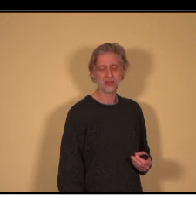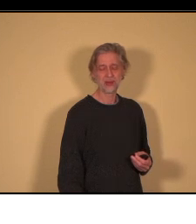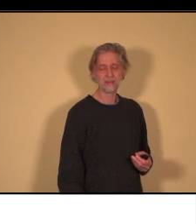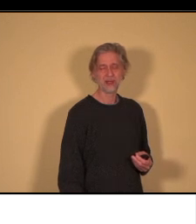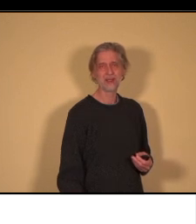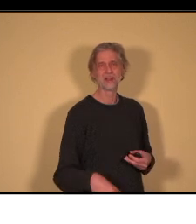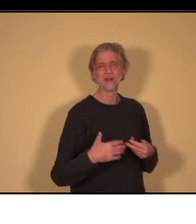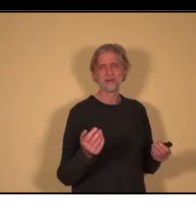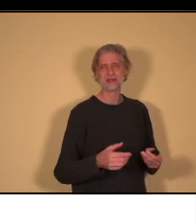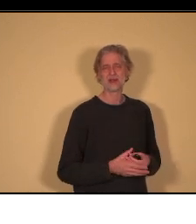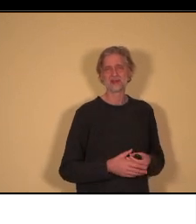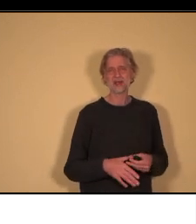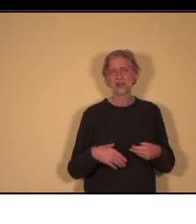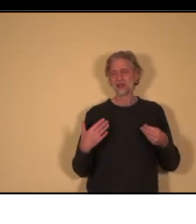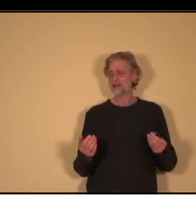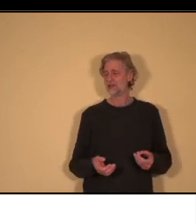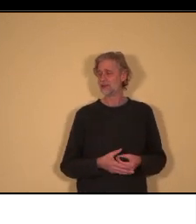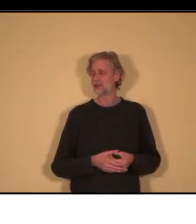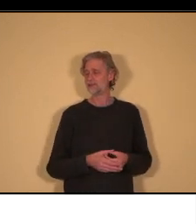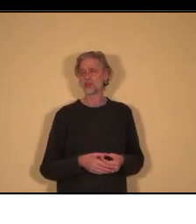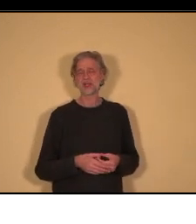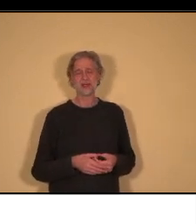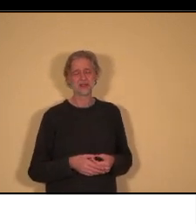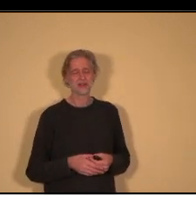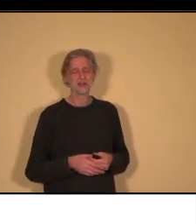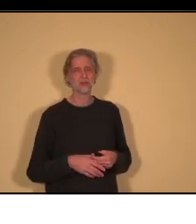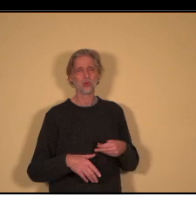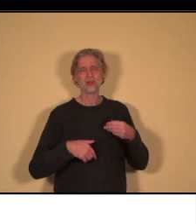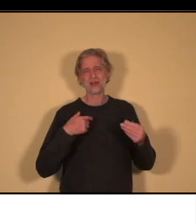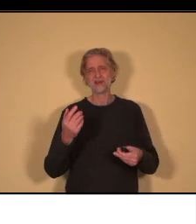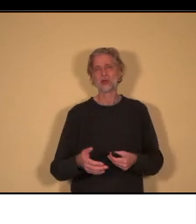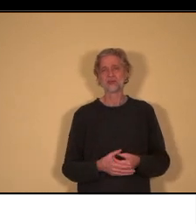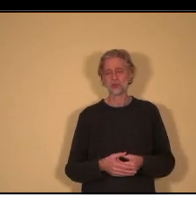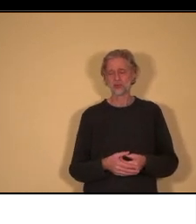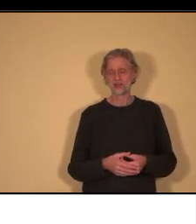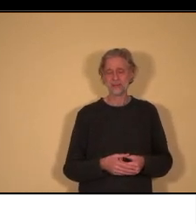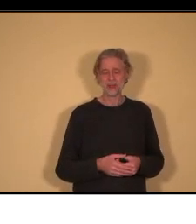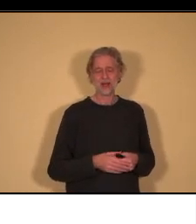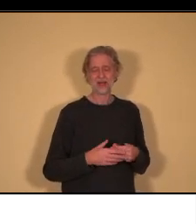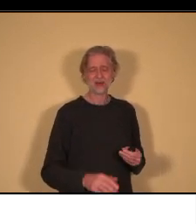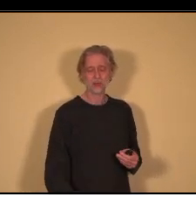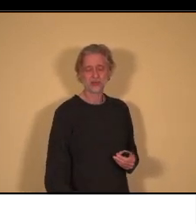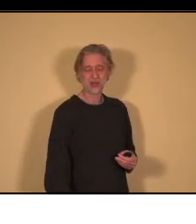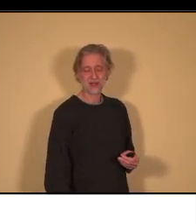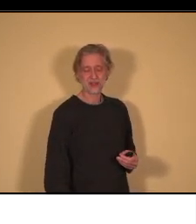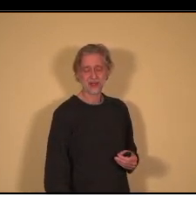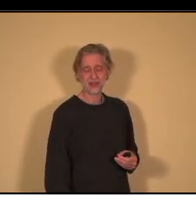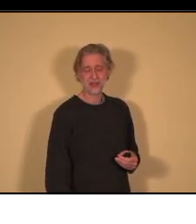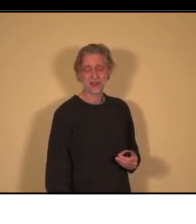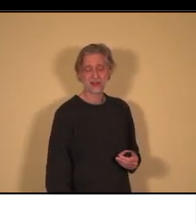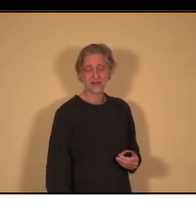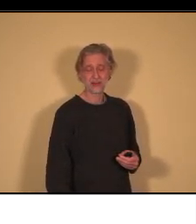Zirkulation zusammenbricht, wir hatten ja gesagt, die stellt im Grunde ein Zirkulationssystem aller Ozeane